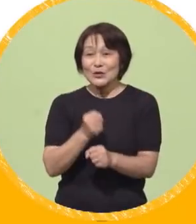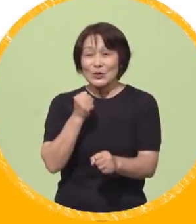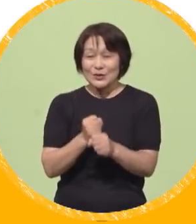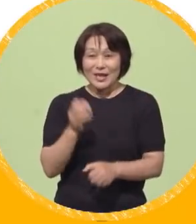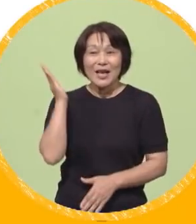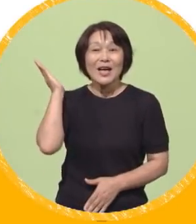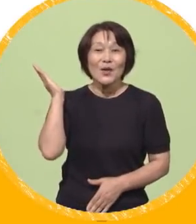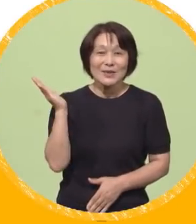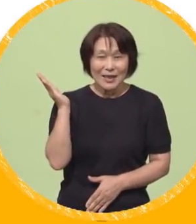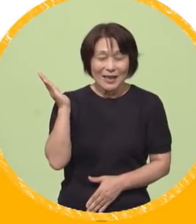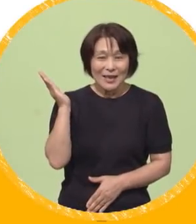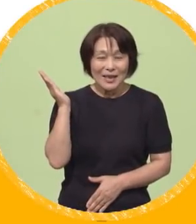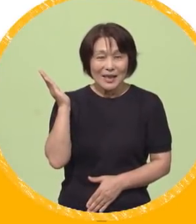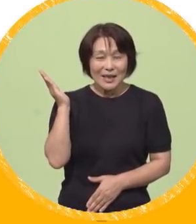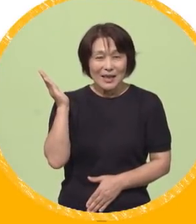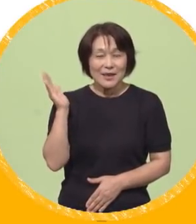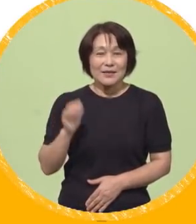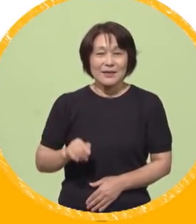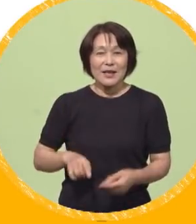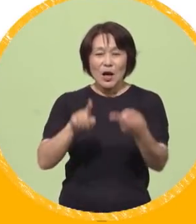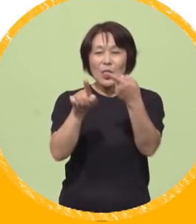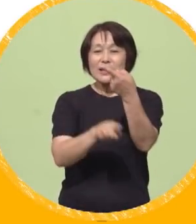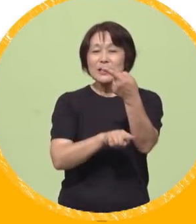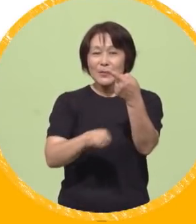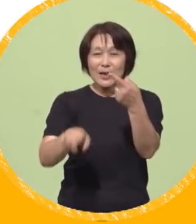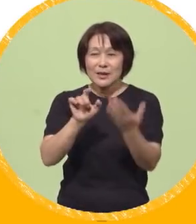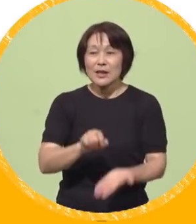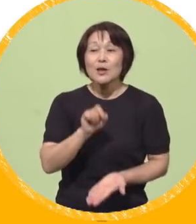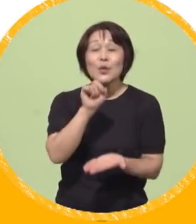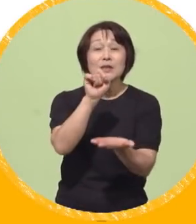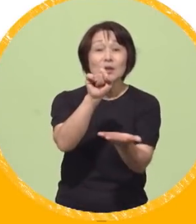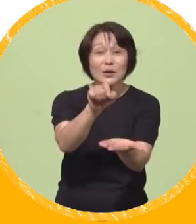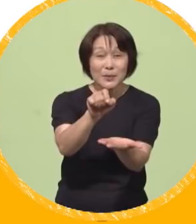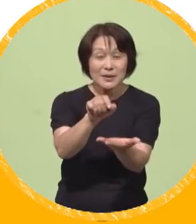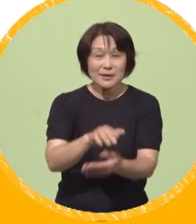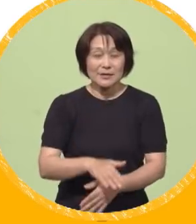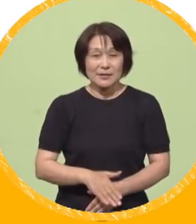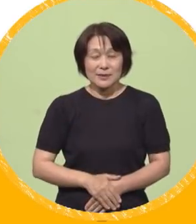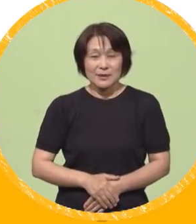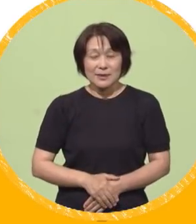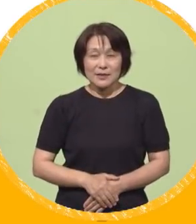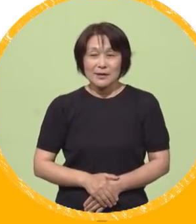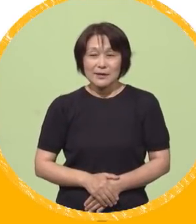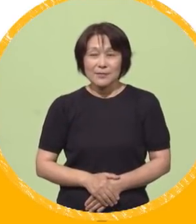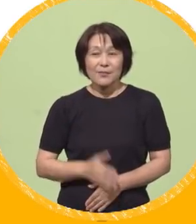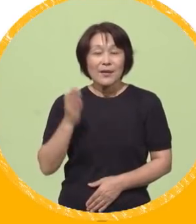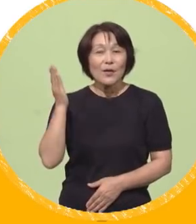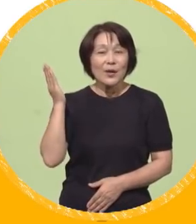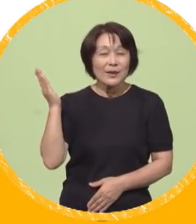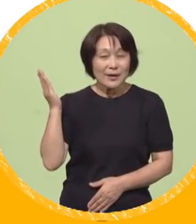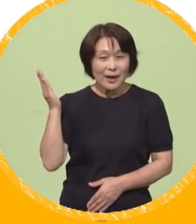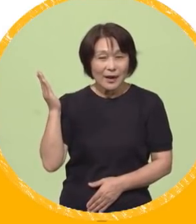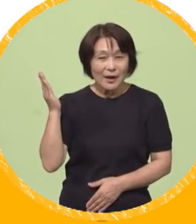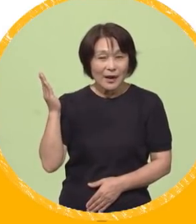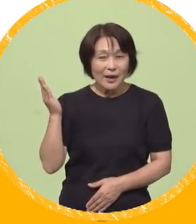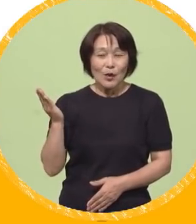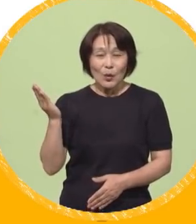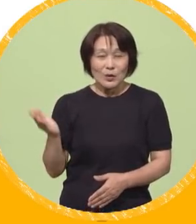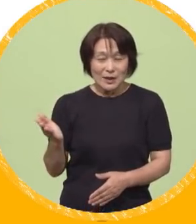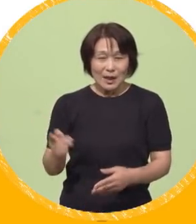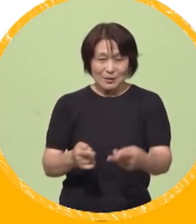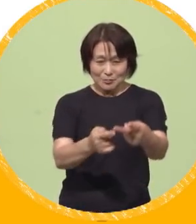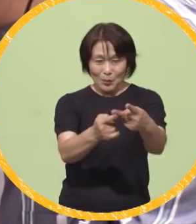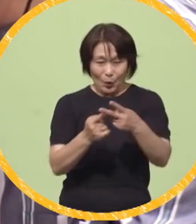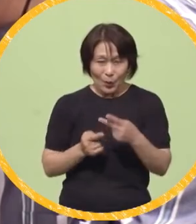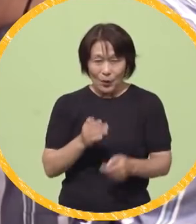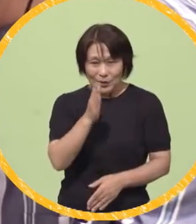スブローチ、うん、番組視聴者の方1名にプレゼントいたします、うん。ご希望のプレゼントをお書きの上、ご覧の宛先までご応募ください